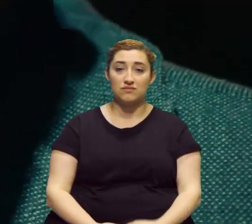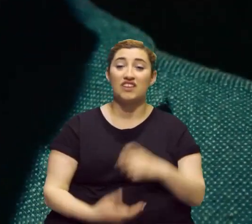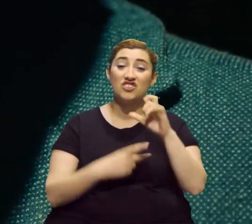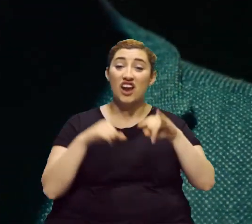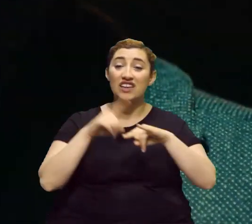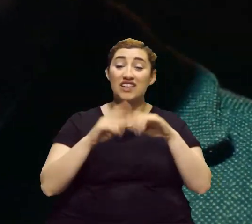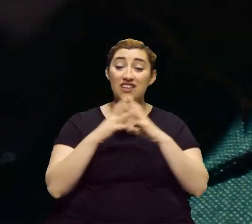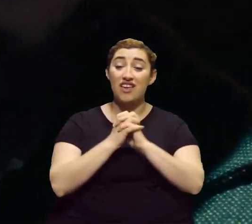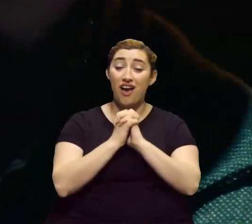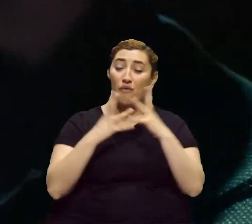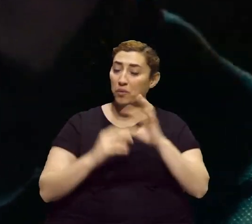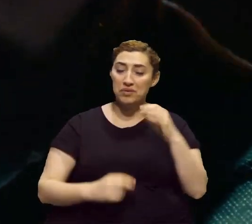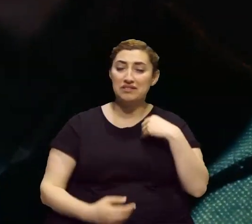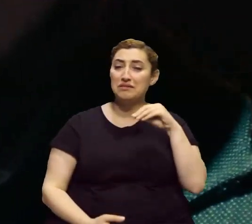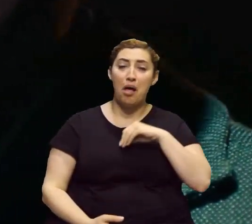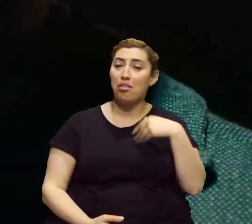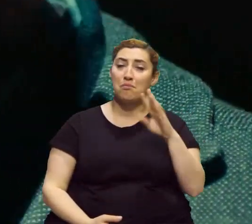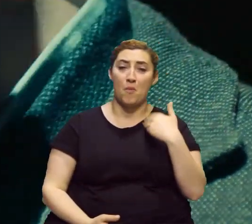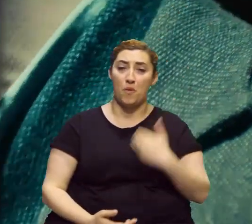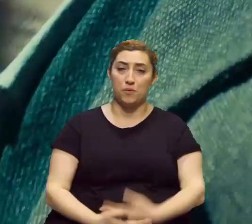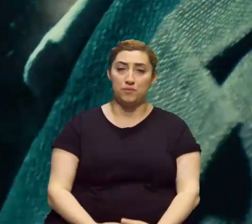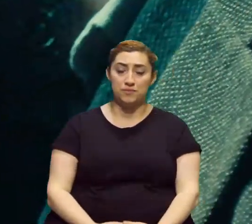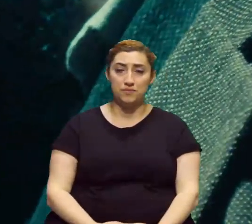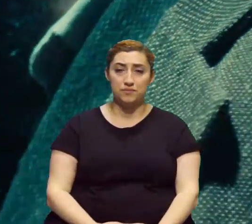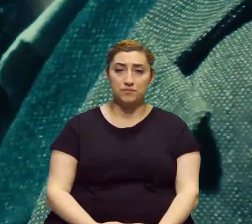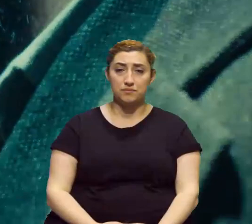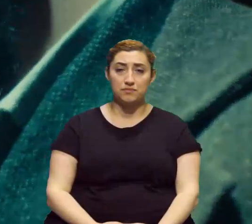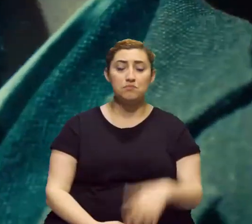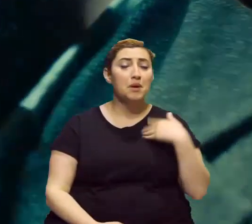Çerkez Hasan'ın yalvardığını hiç zannetmiyorum.